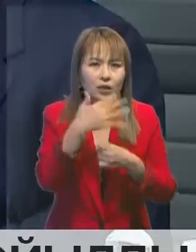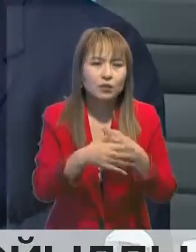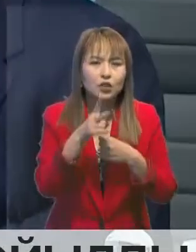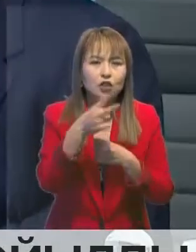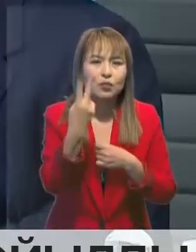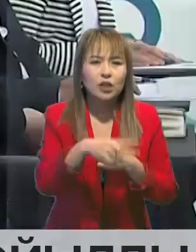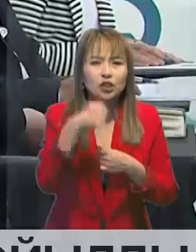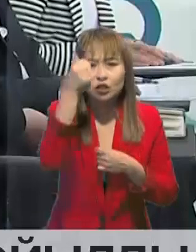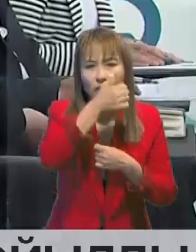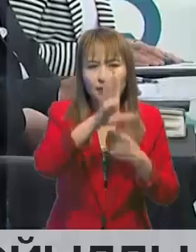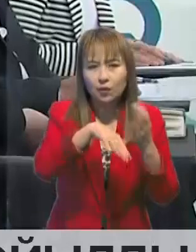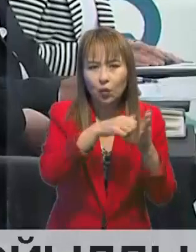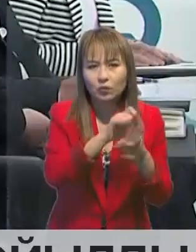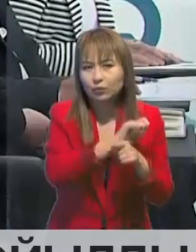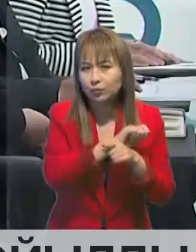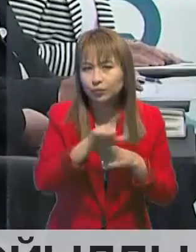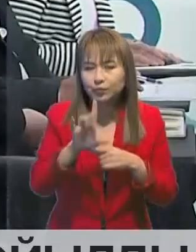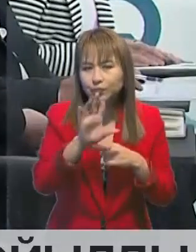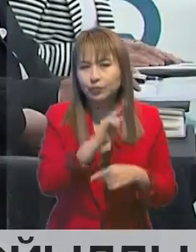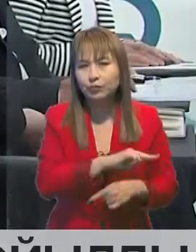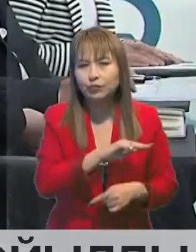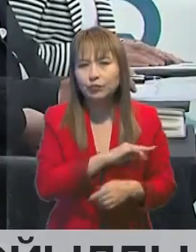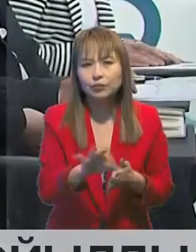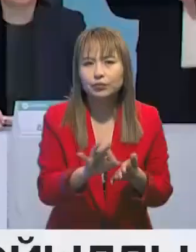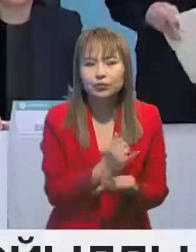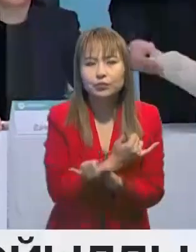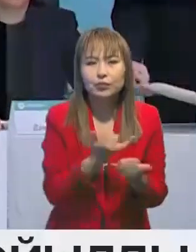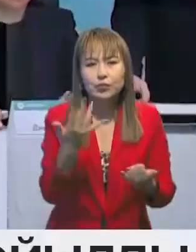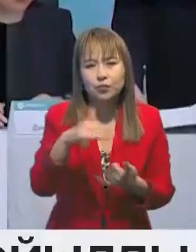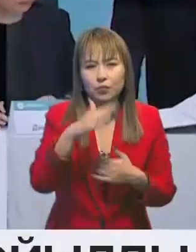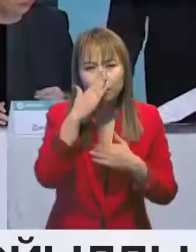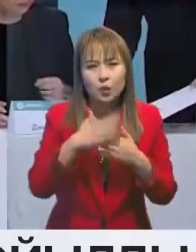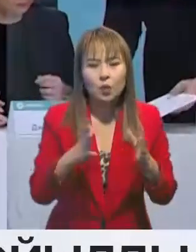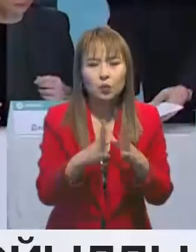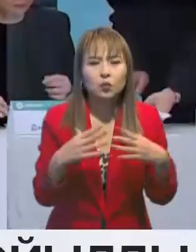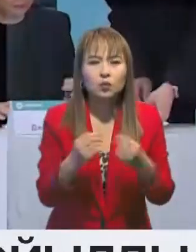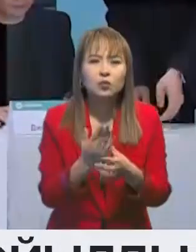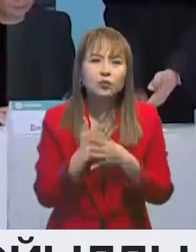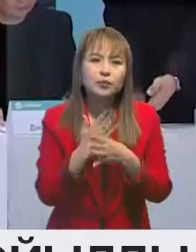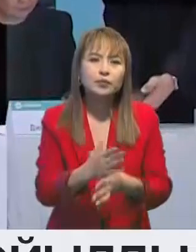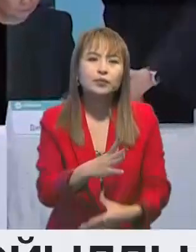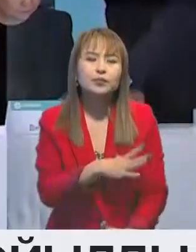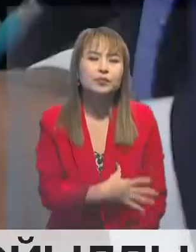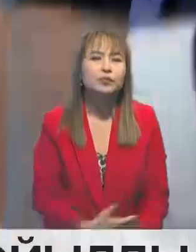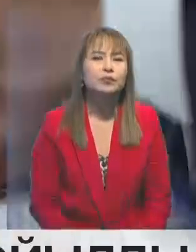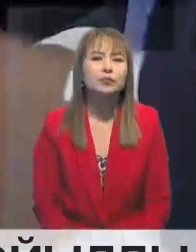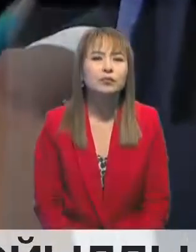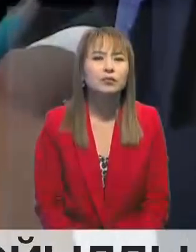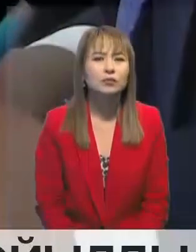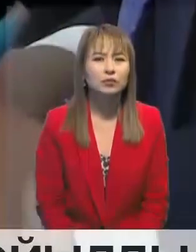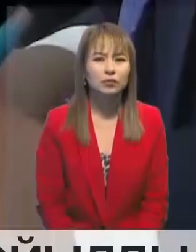орталығы 2020 жылы іске қосылған. Осы уақытқа дейін шұғыл қызмет мамандары 50 мыңға жуық отбасына көмек